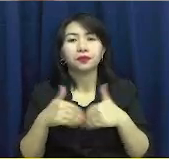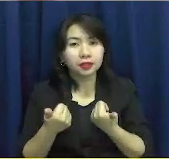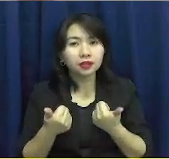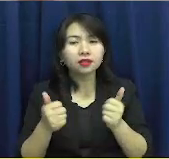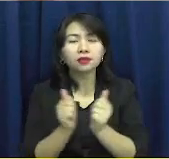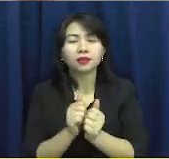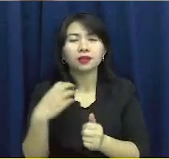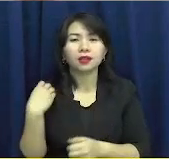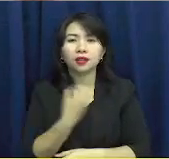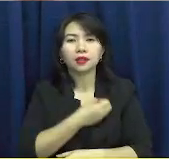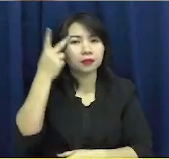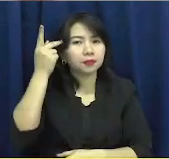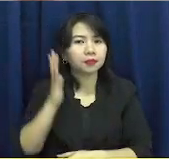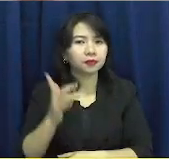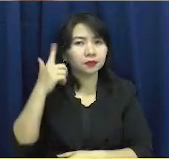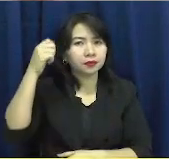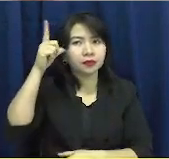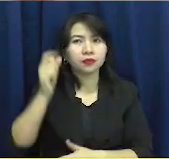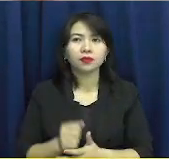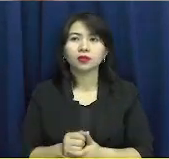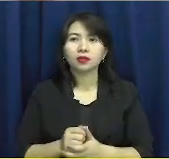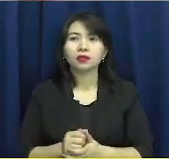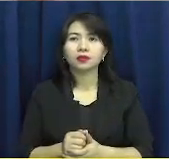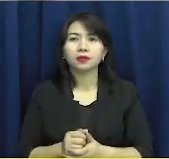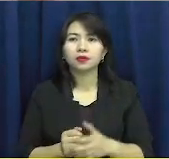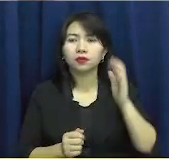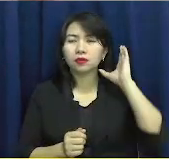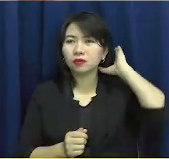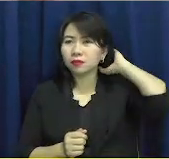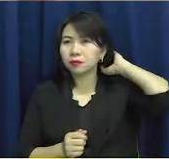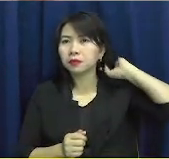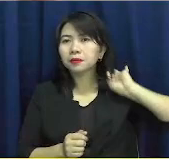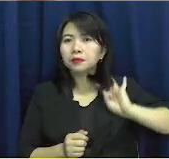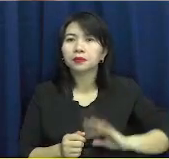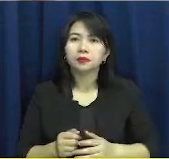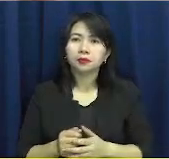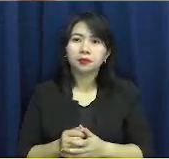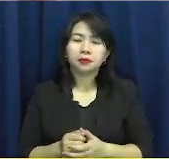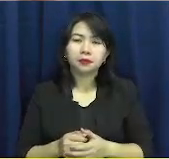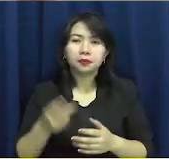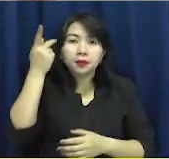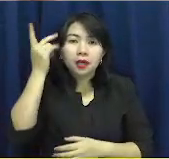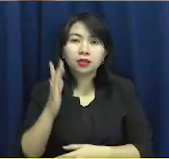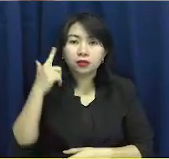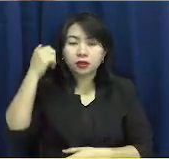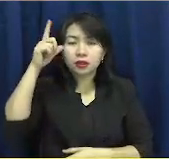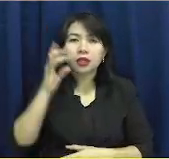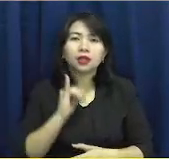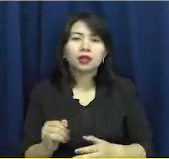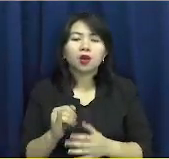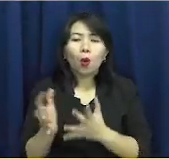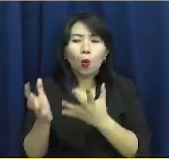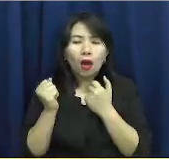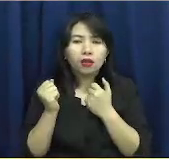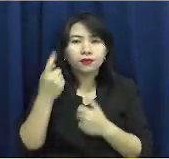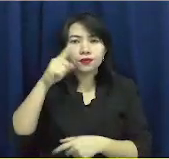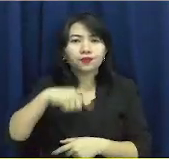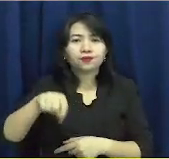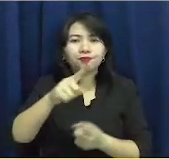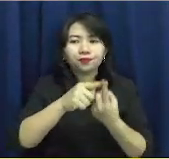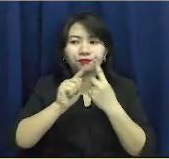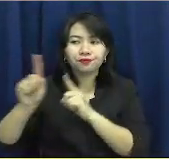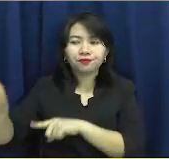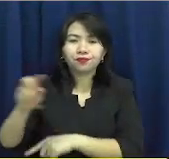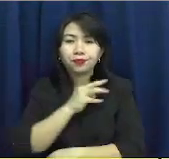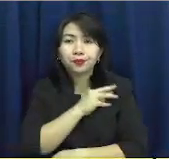way na pag meron siyang mga mission trip, yung makasama kayo. Bakit nagsasalita po ng ganun ng ating mahal na pastor? Para hindi po tayo makulong